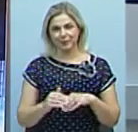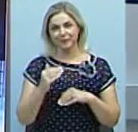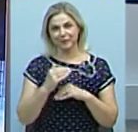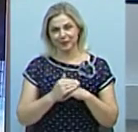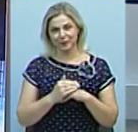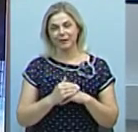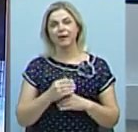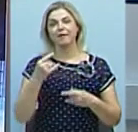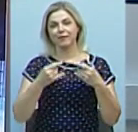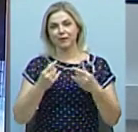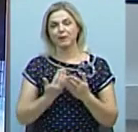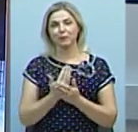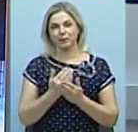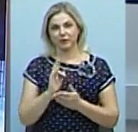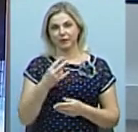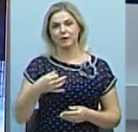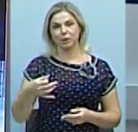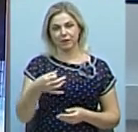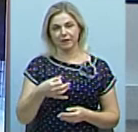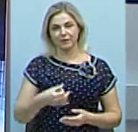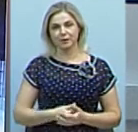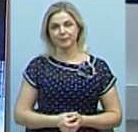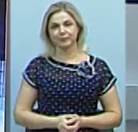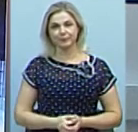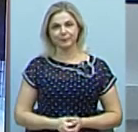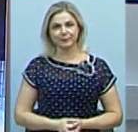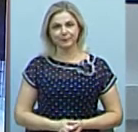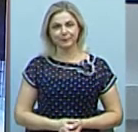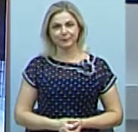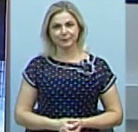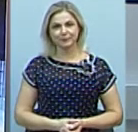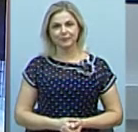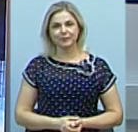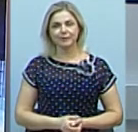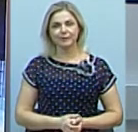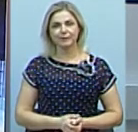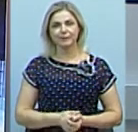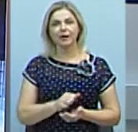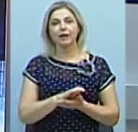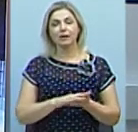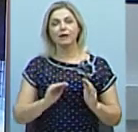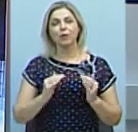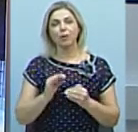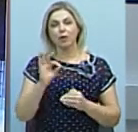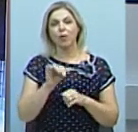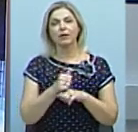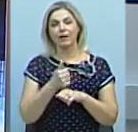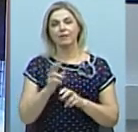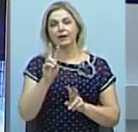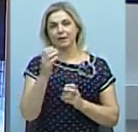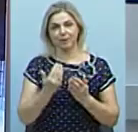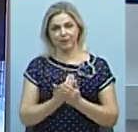Доброго вечора. В ефірі телевізійні новини Миколаївщини. В студії для вас сьогодні працює Женя Голубова. І далі коротко про основні